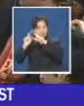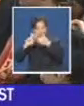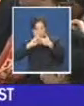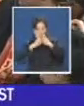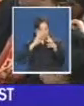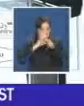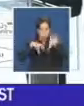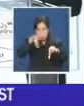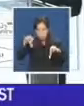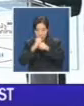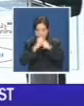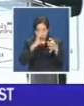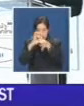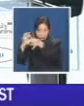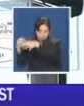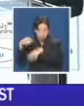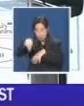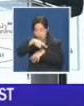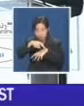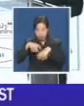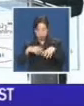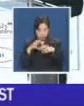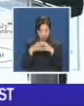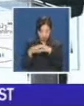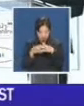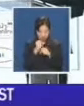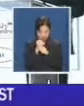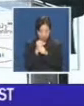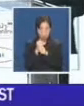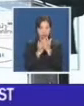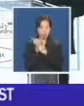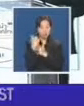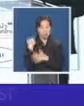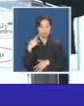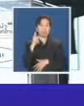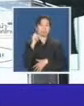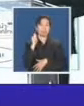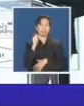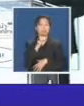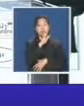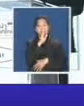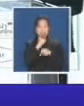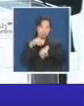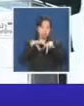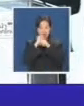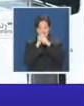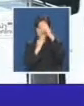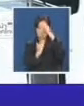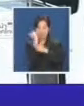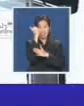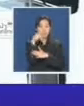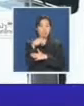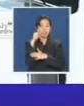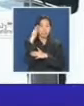เกี่ยวกับหลายหน่วยงานความสำเร็จของการทำงานในครั้งนี้ต่อไปเนี่ยผมคิดว่าก็จะเป็นการกระตุ้นให้มีการ